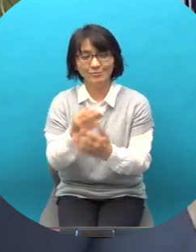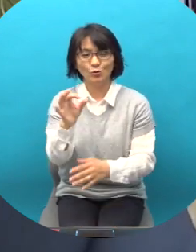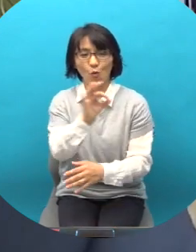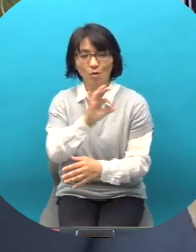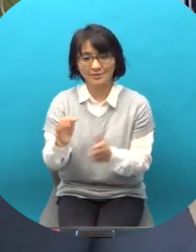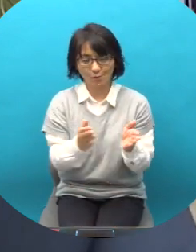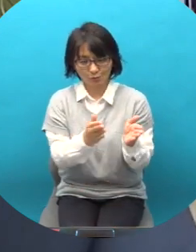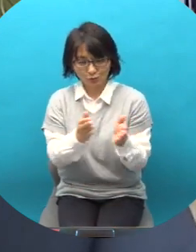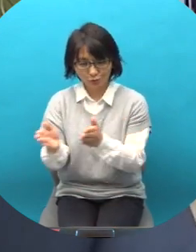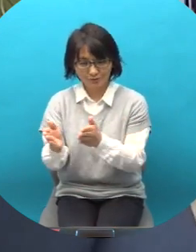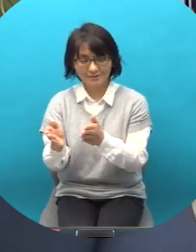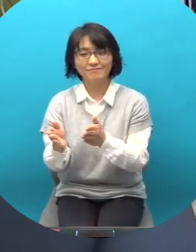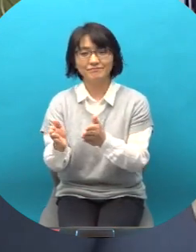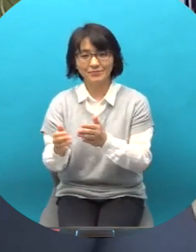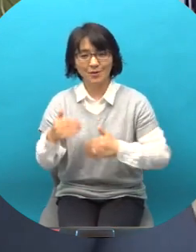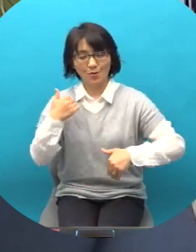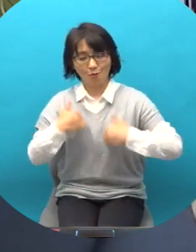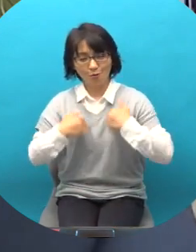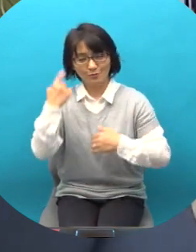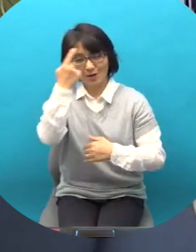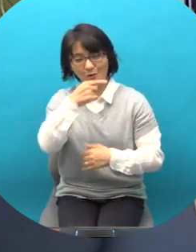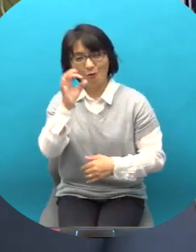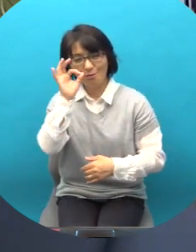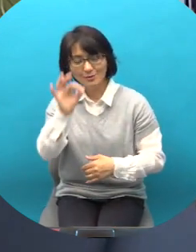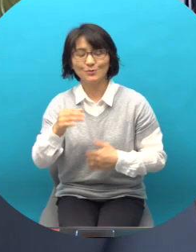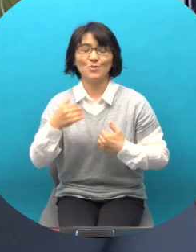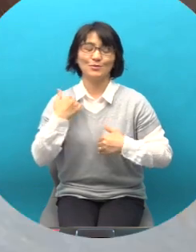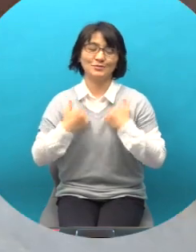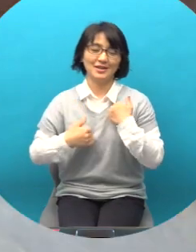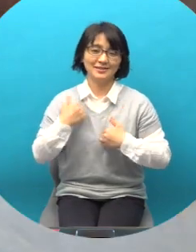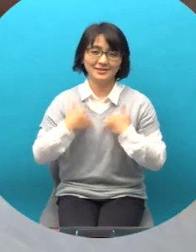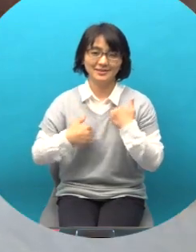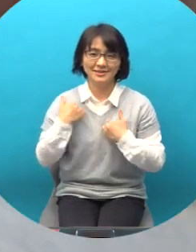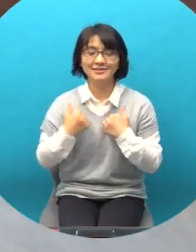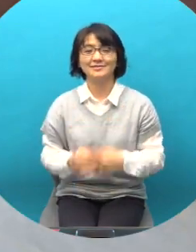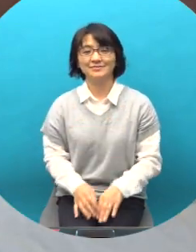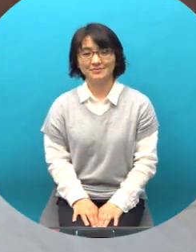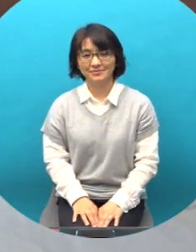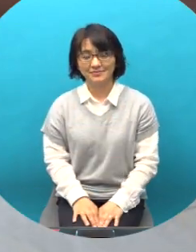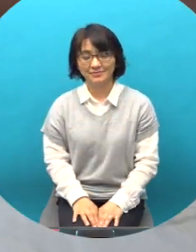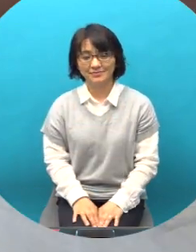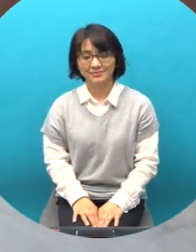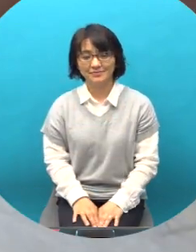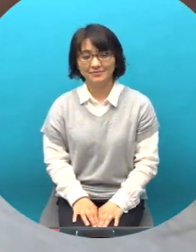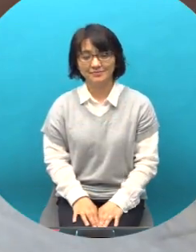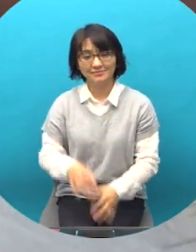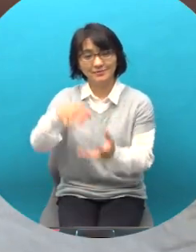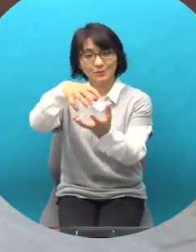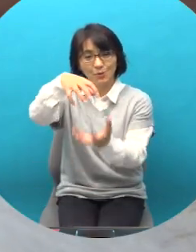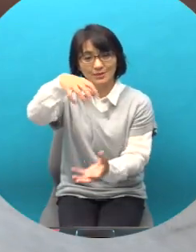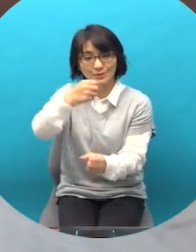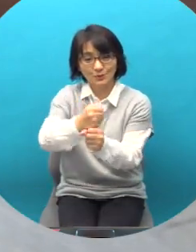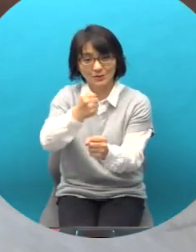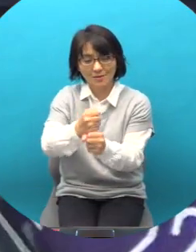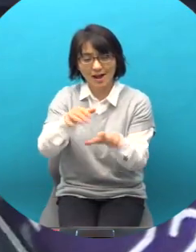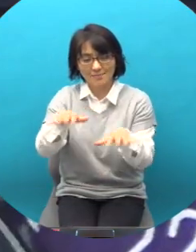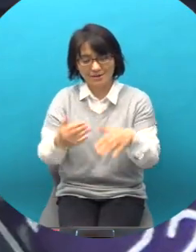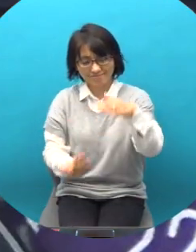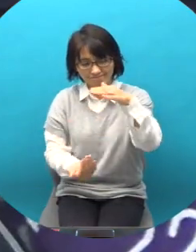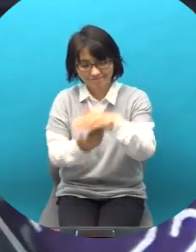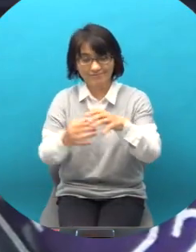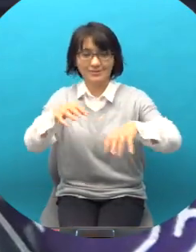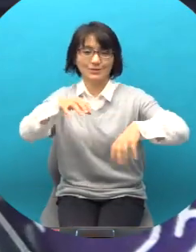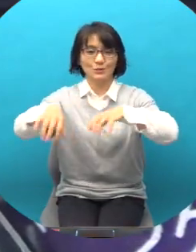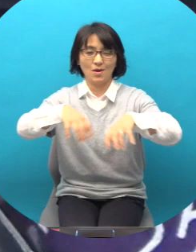その商品を揃え、また喜んでいただける顔を見ると嬉しいです。 光月の提灯作りは今がピー